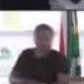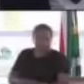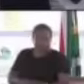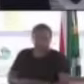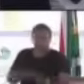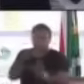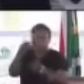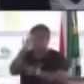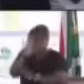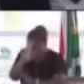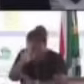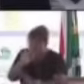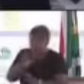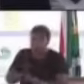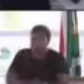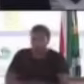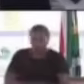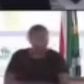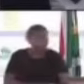dabezitha